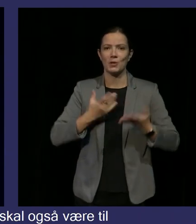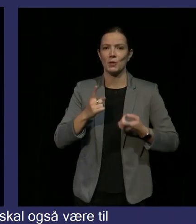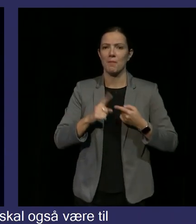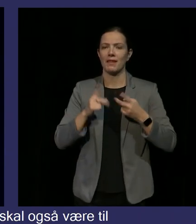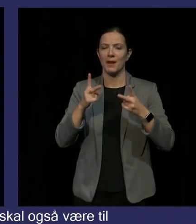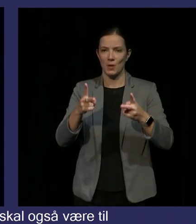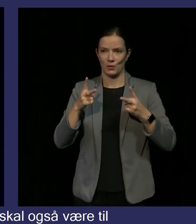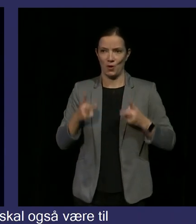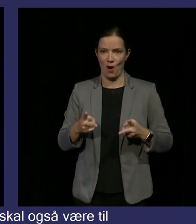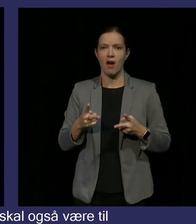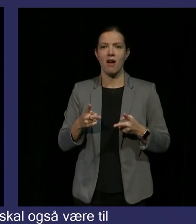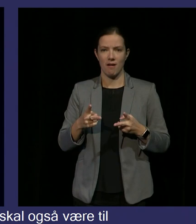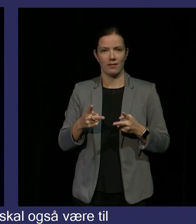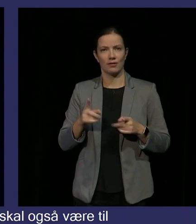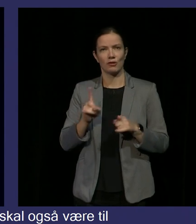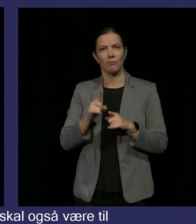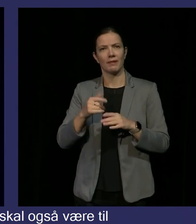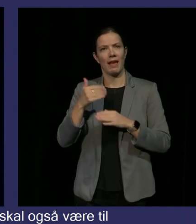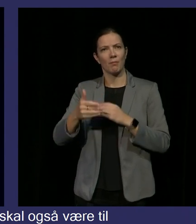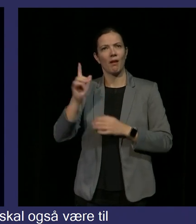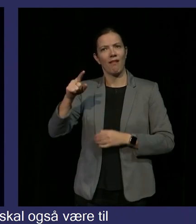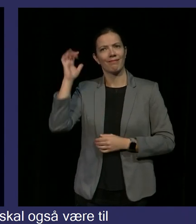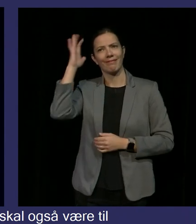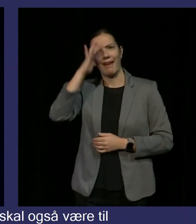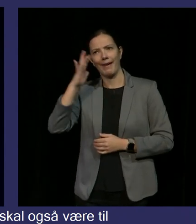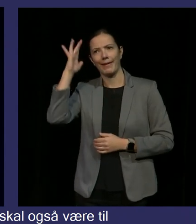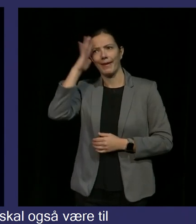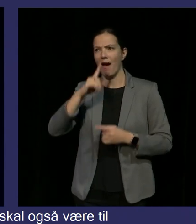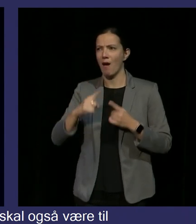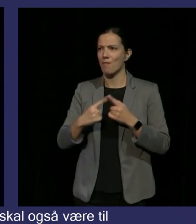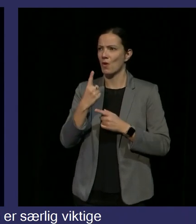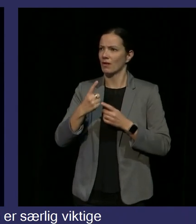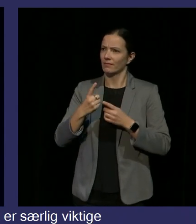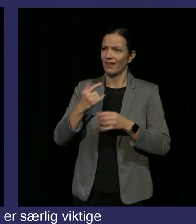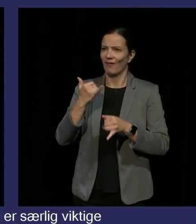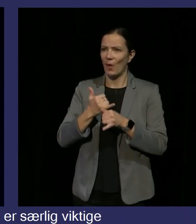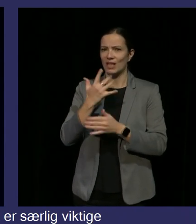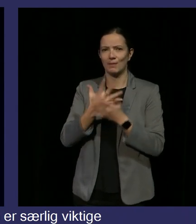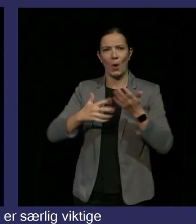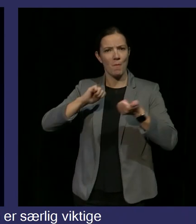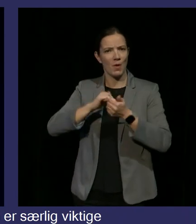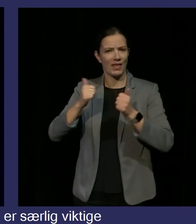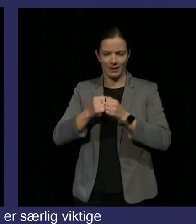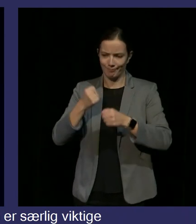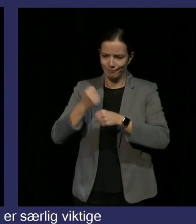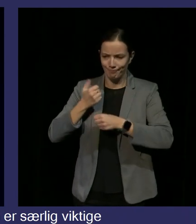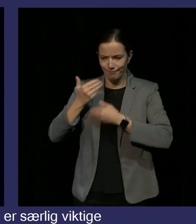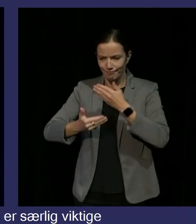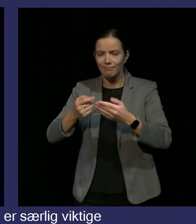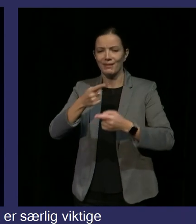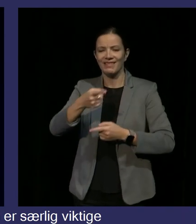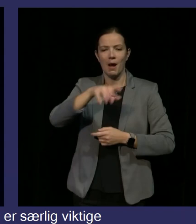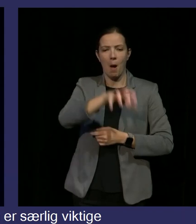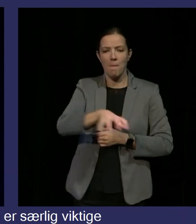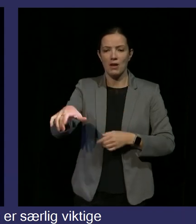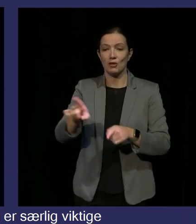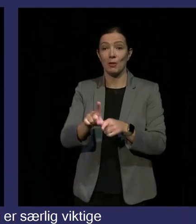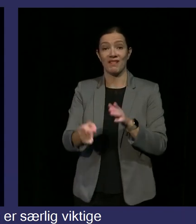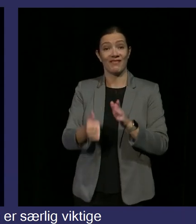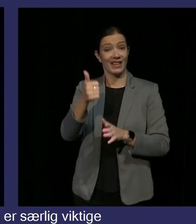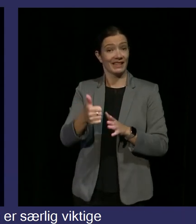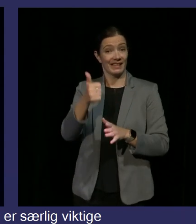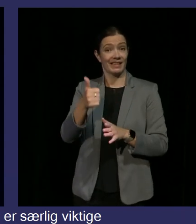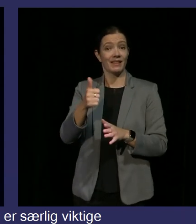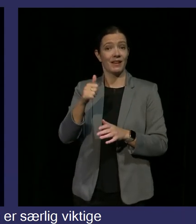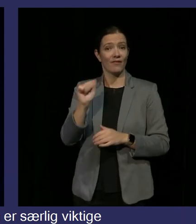skal også være til ettertanke, og få fart på utøvingen av språkpolitikken på de områder som er særlig